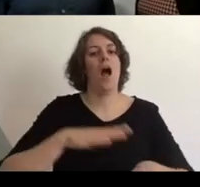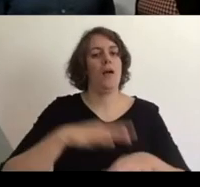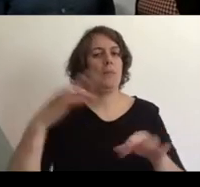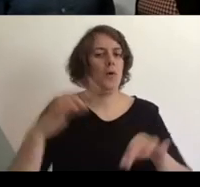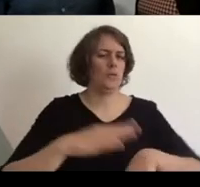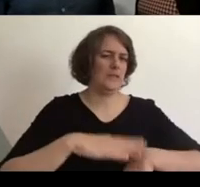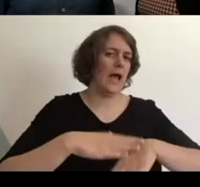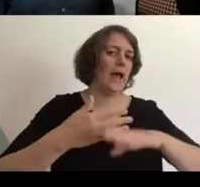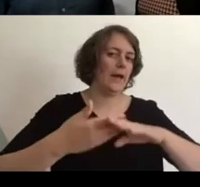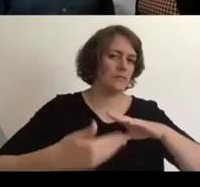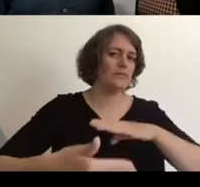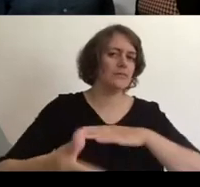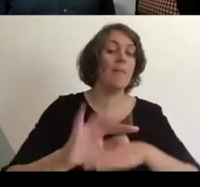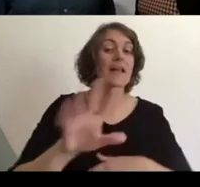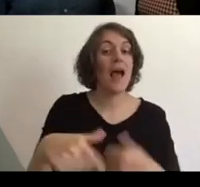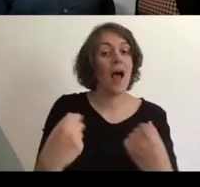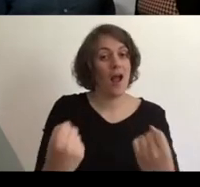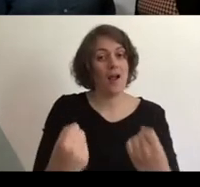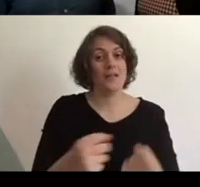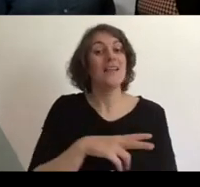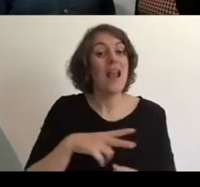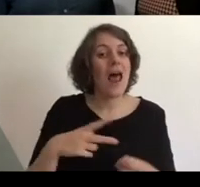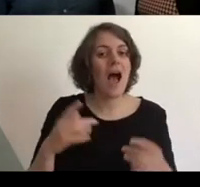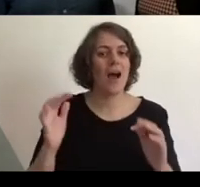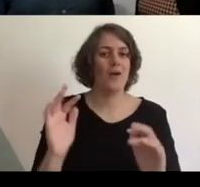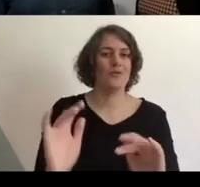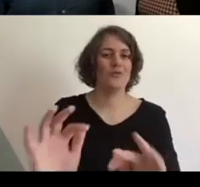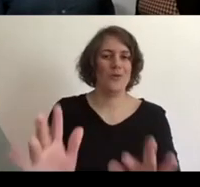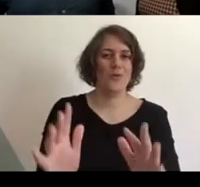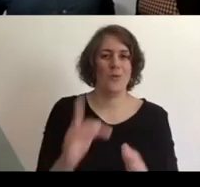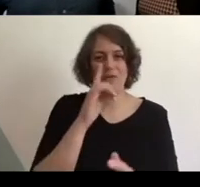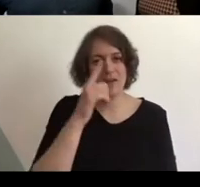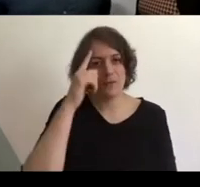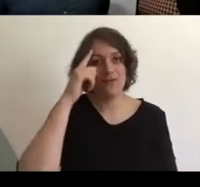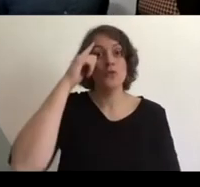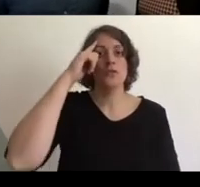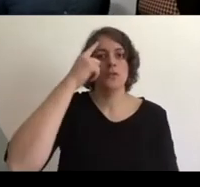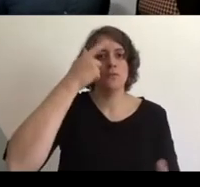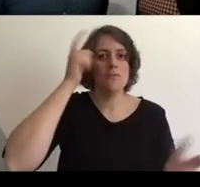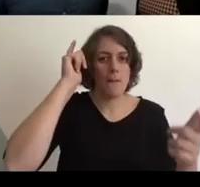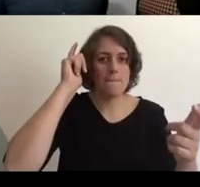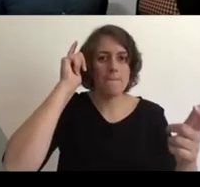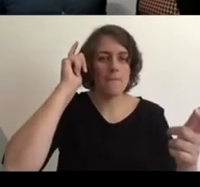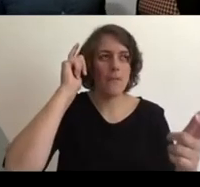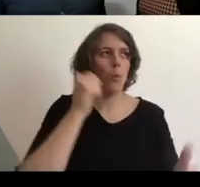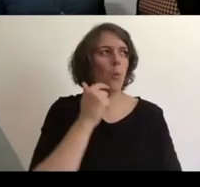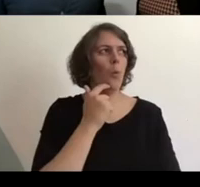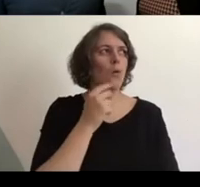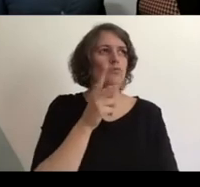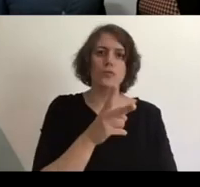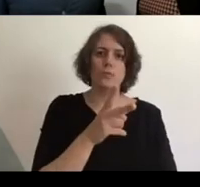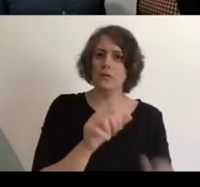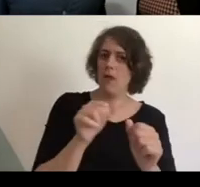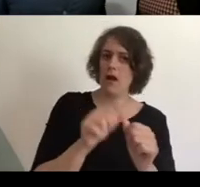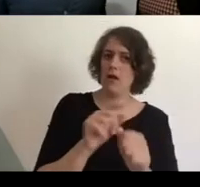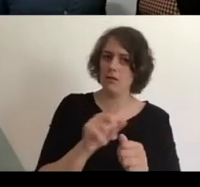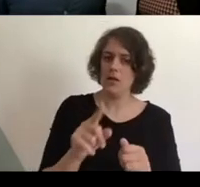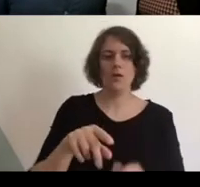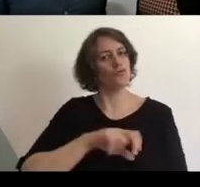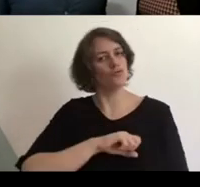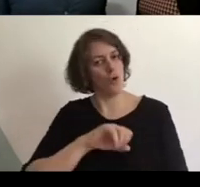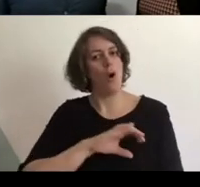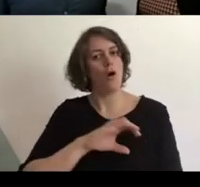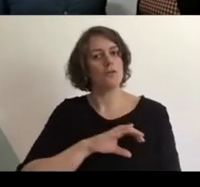ein nachhaltiger Weg. Weil wenn das Bewusstsein sich verändert, dann wird das natürlich Auswirkungen auch auf die Gesellschaft und auf